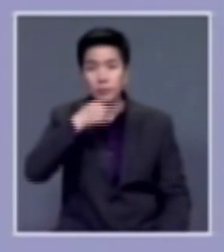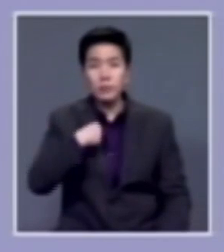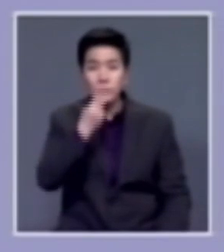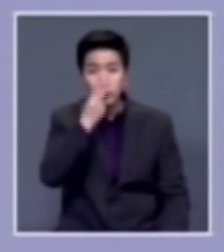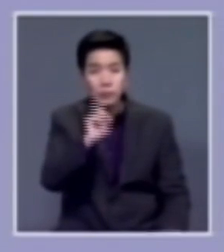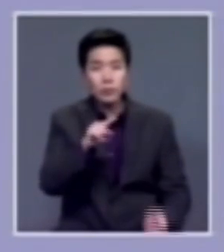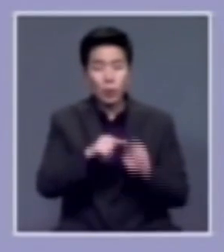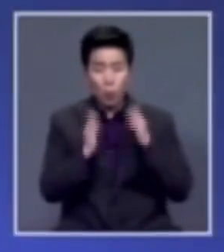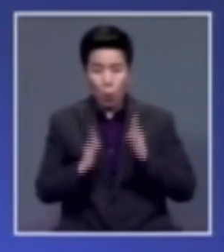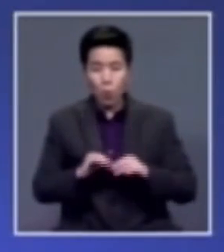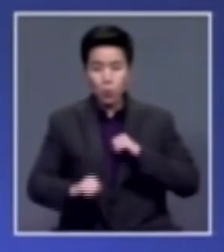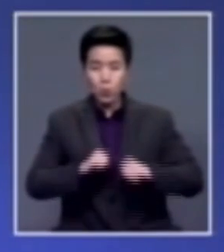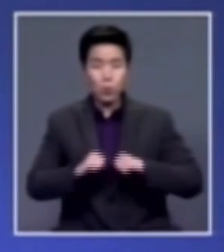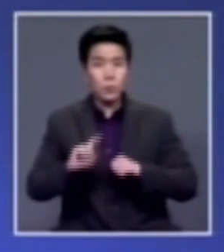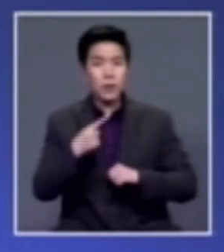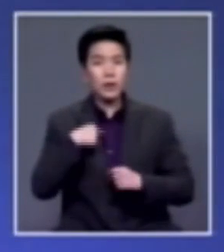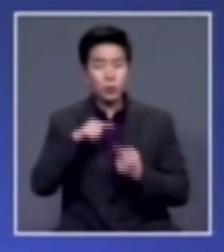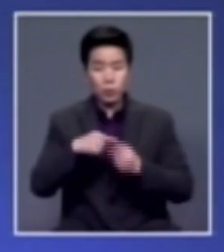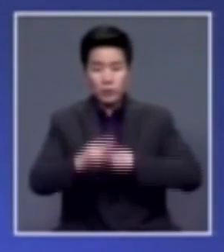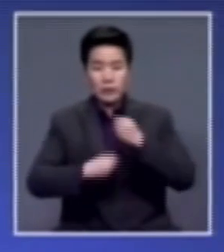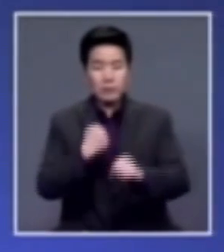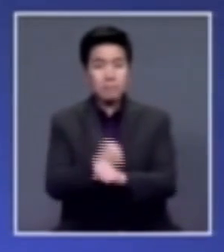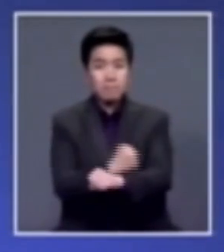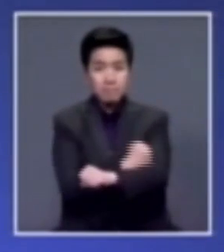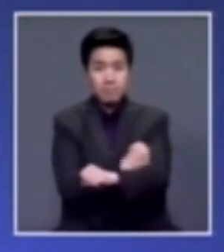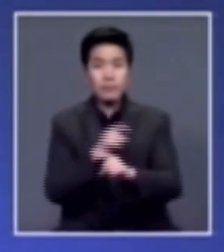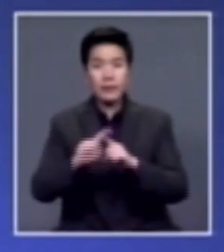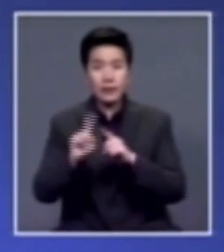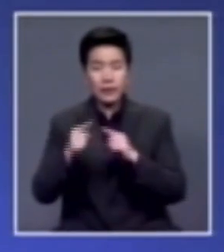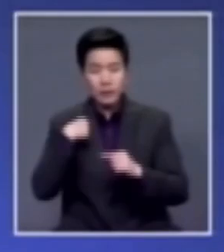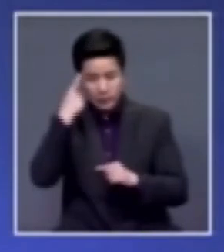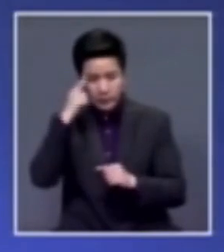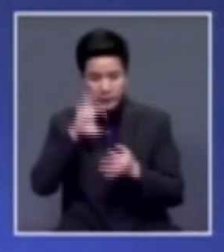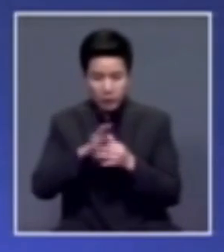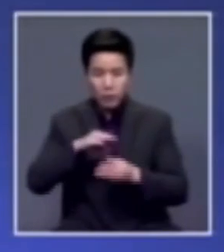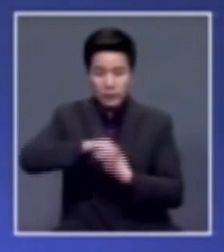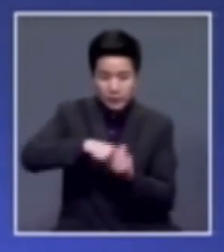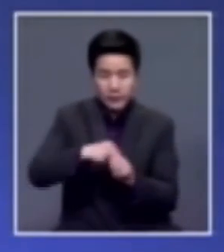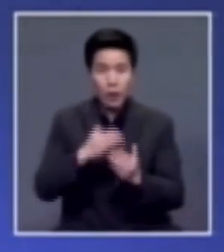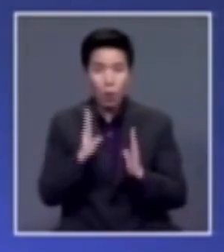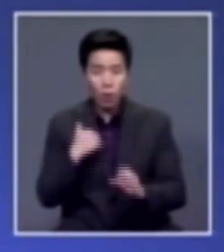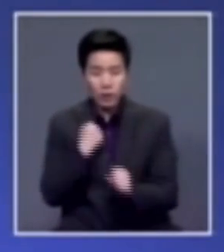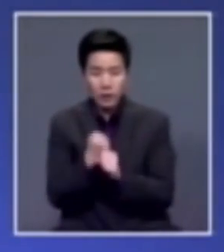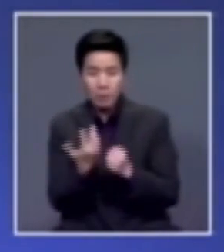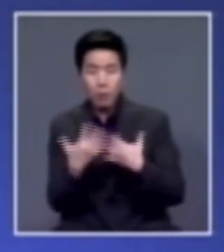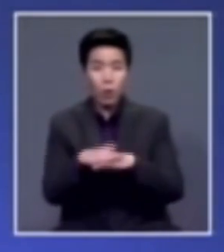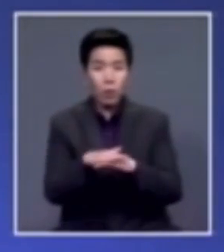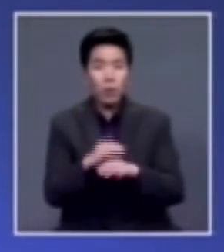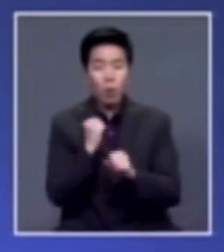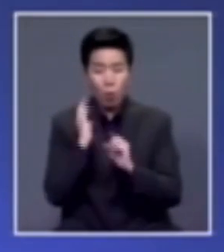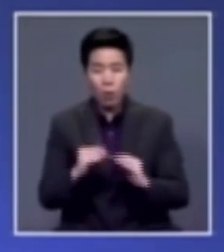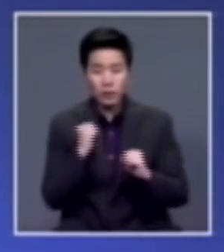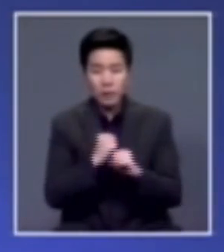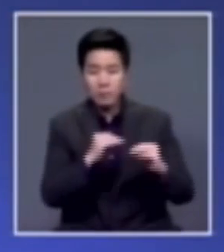จากมุมมองของคนรุ่นใหม่ในเชิงของตลาดแรงงานที่ตื่นตัวเสถียรภาพทางเศรษฐกิจความสามารถของผู้ประกอบการความเท่าเทียมท